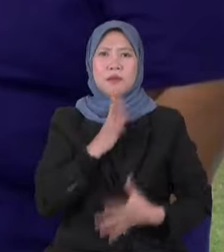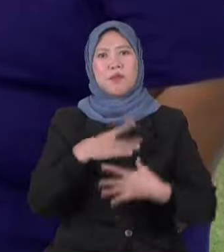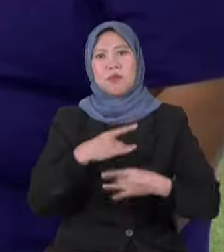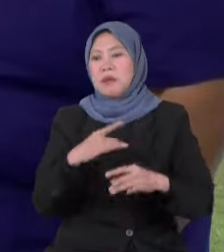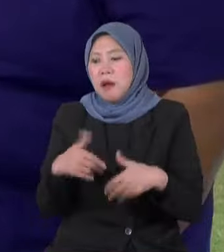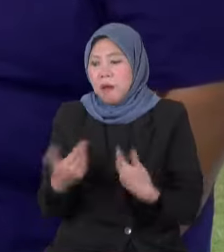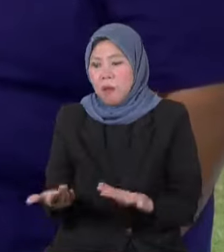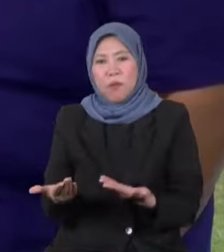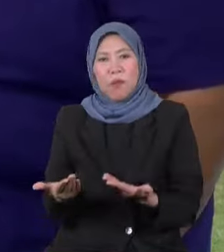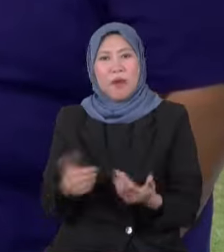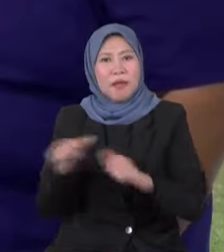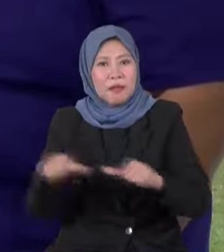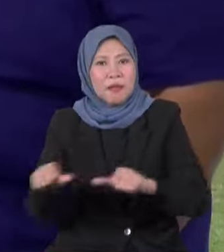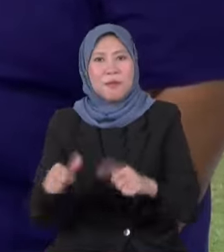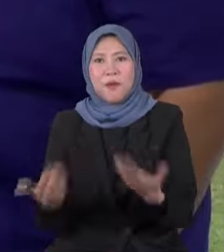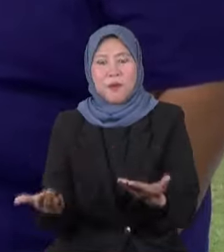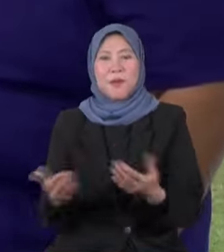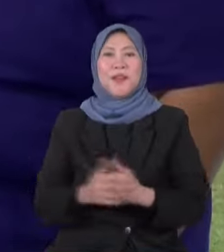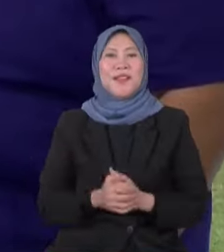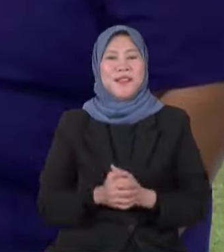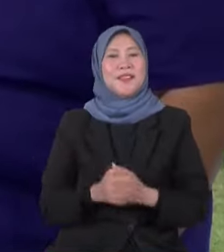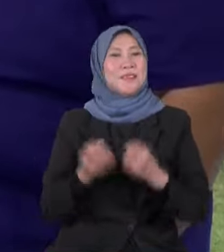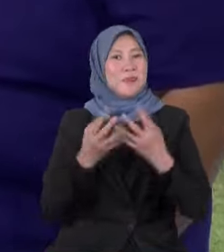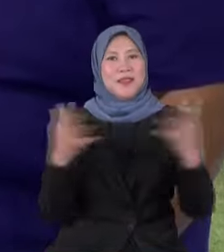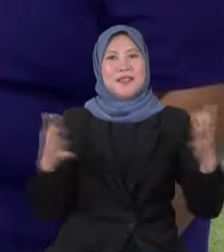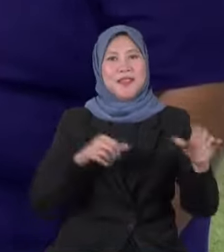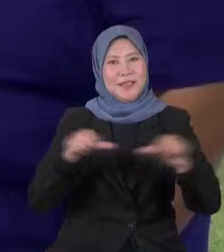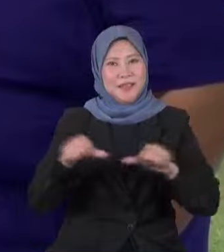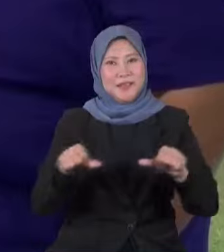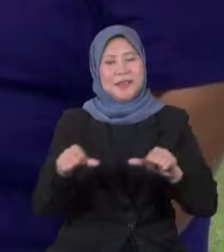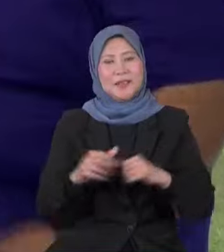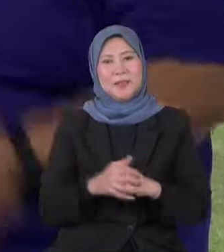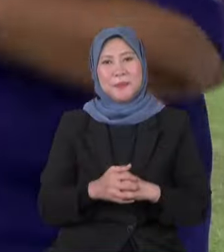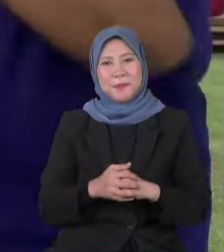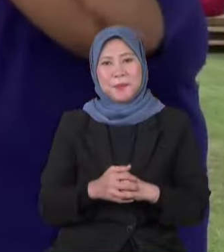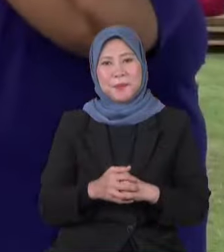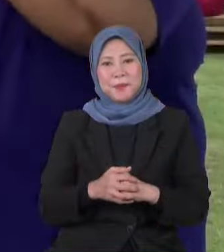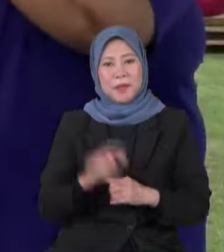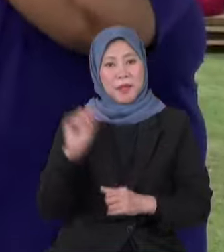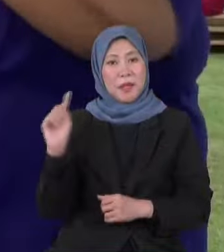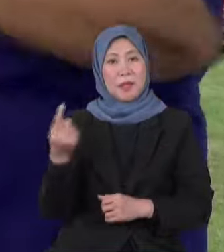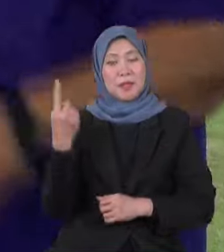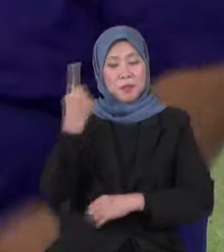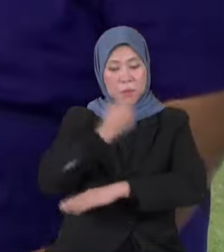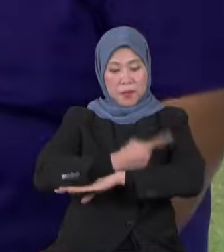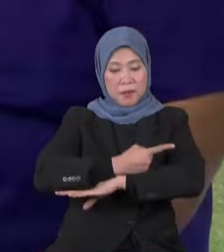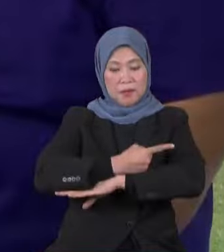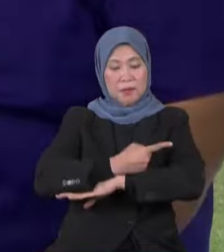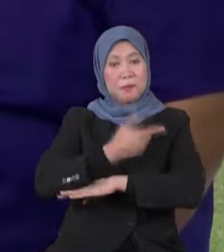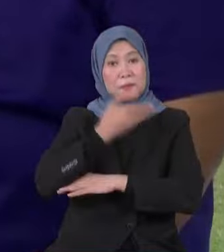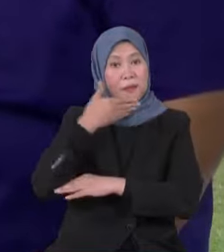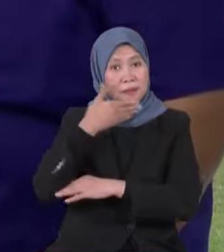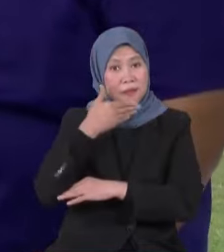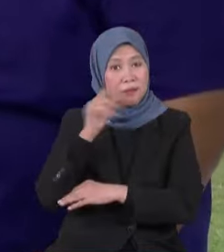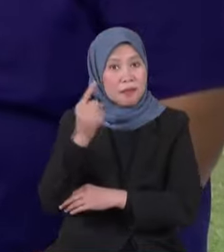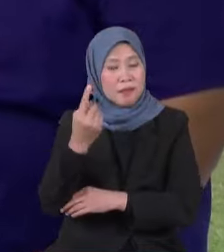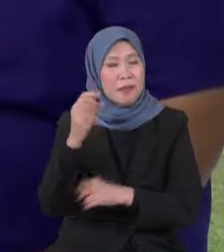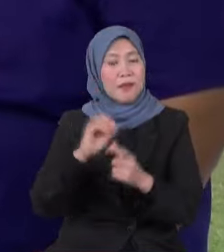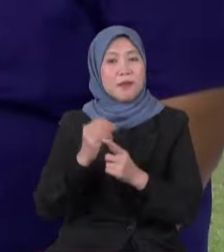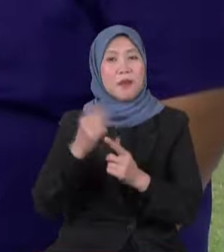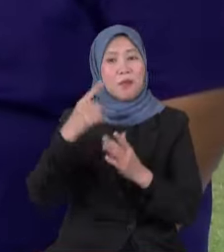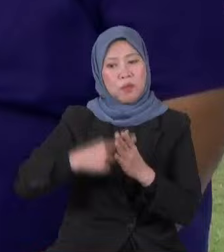pula? Mesti lagi seronok. Banyak lagi pengisian-pengisian lain kan? Jadinya, adakah hanya untuk Hari Belia pada hari ini ataupun